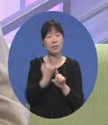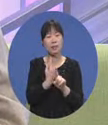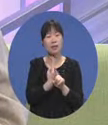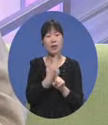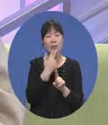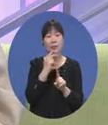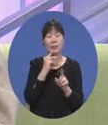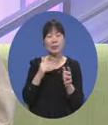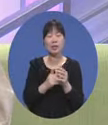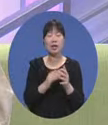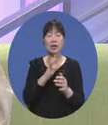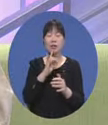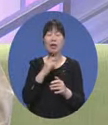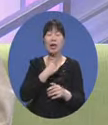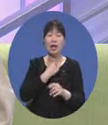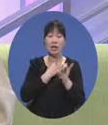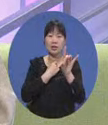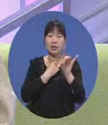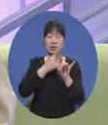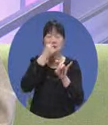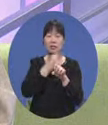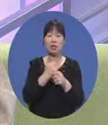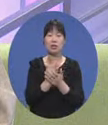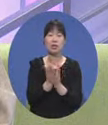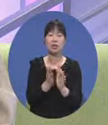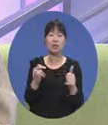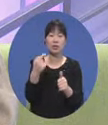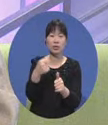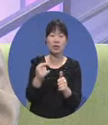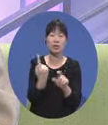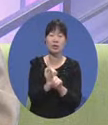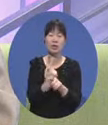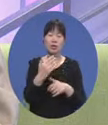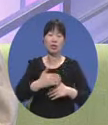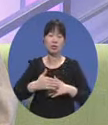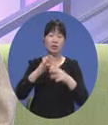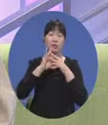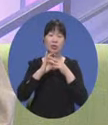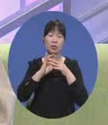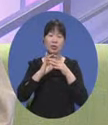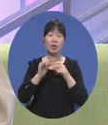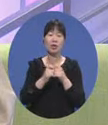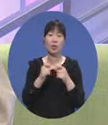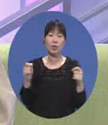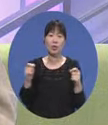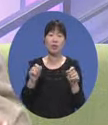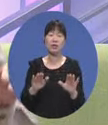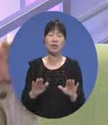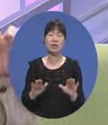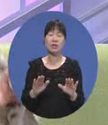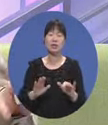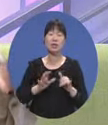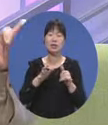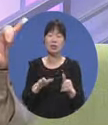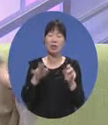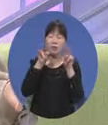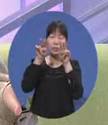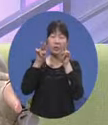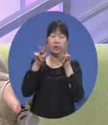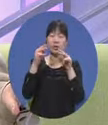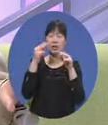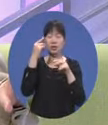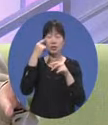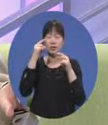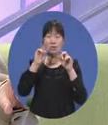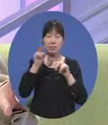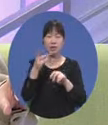바뀌지도 않고요. 네. 다만 바라건대는 여러 가지 교육이나 치료 과정을 통해서 장기적으로 이 아이들이 세상을 보는 눈이 좀 더